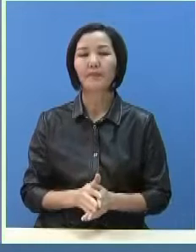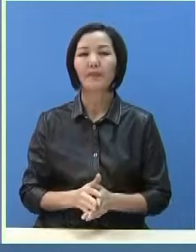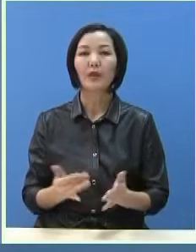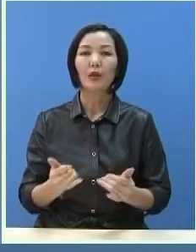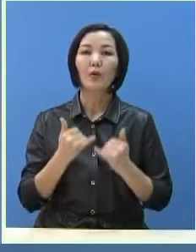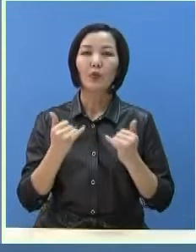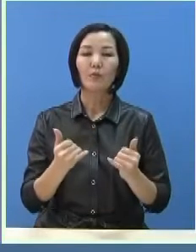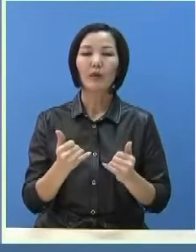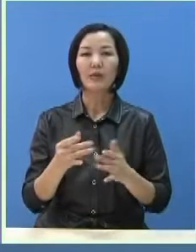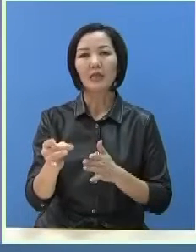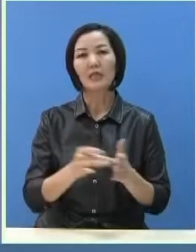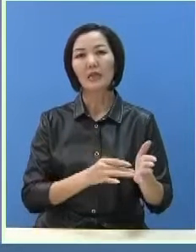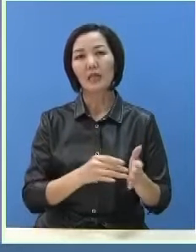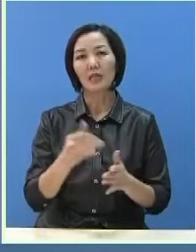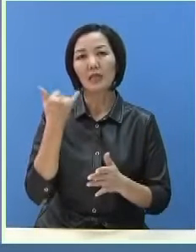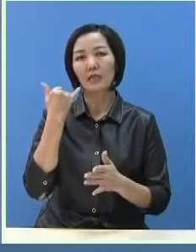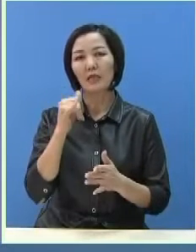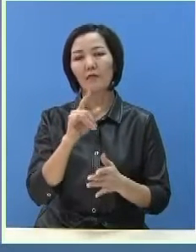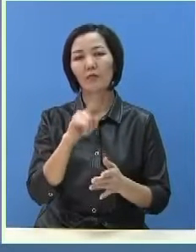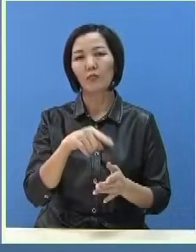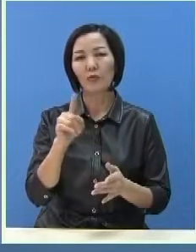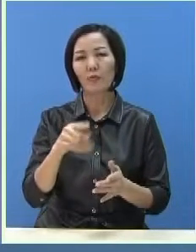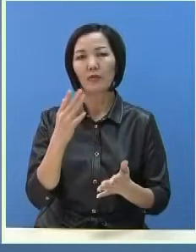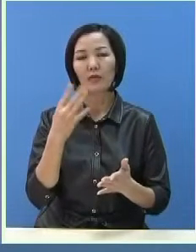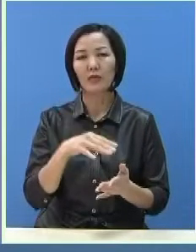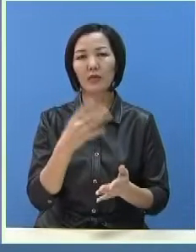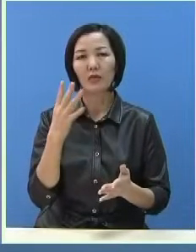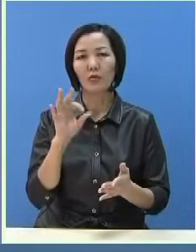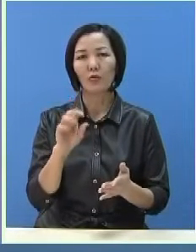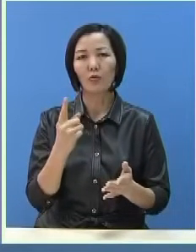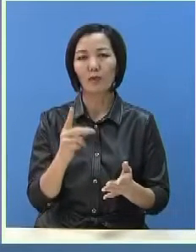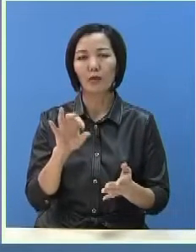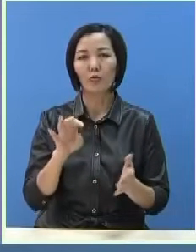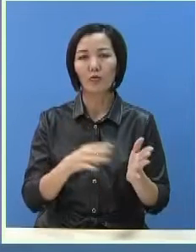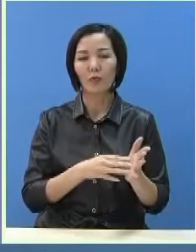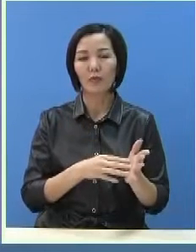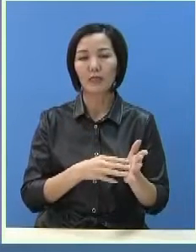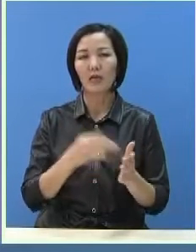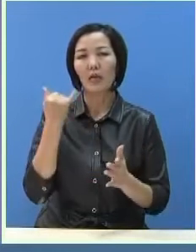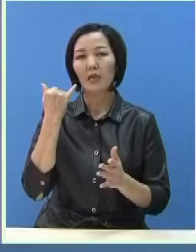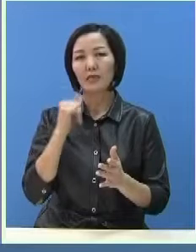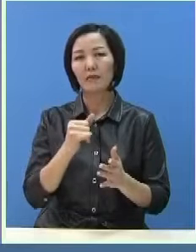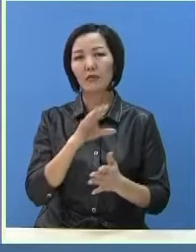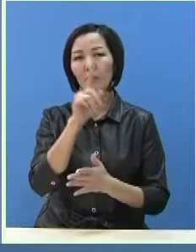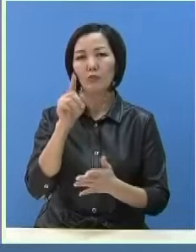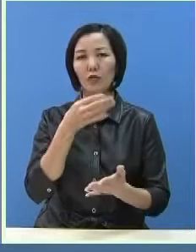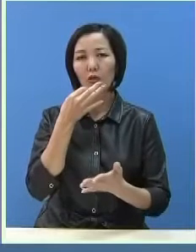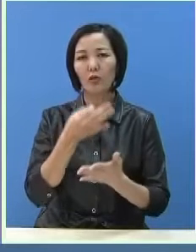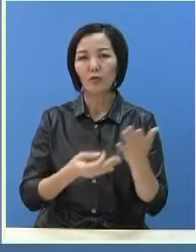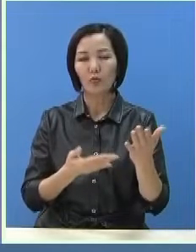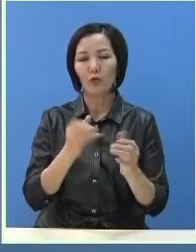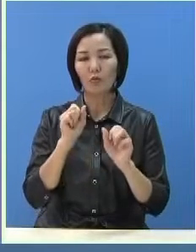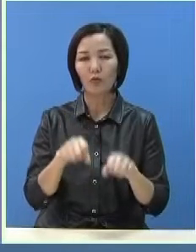көрермен, тікелей эфир телефонын естеріңізге салайын. 400109, егер студия спикерлеріне қоятын сауалдарыңыз болса,